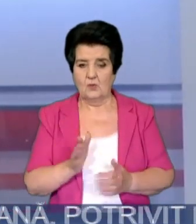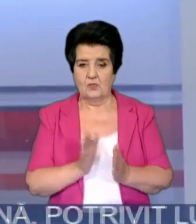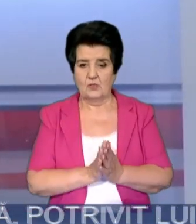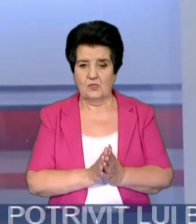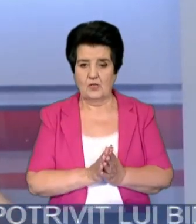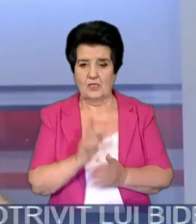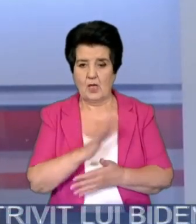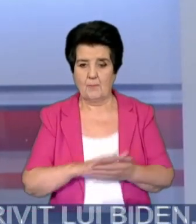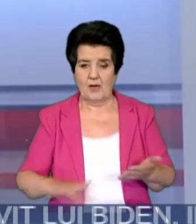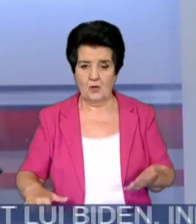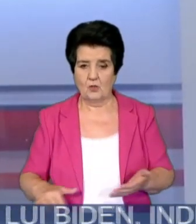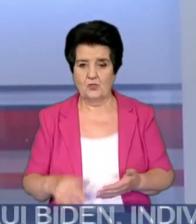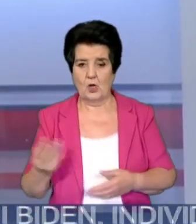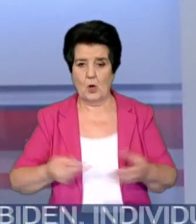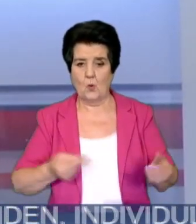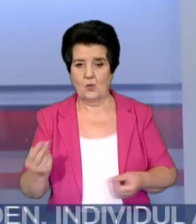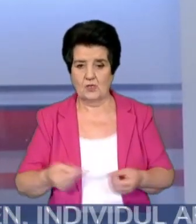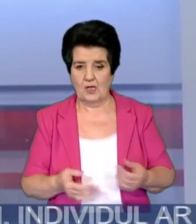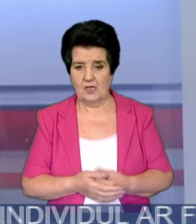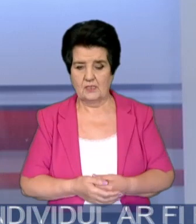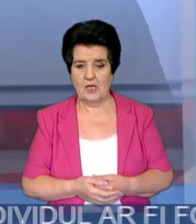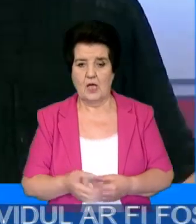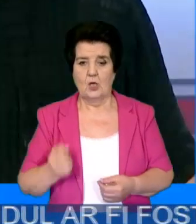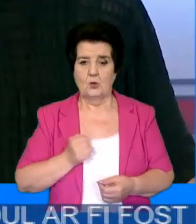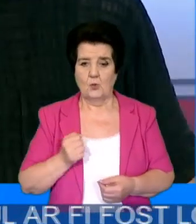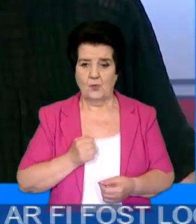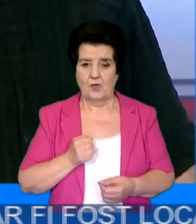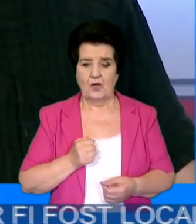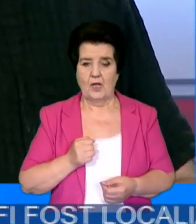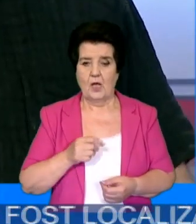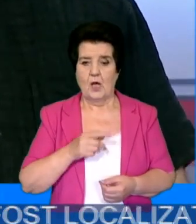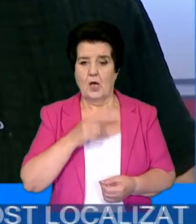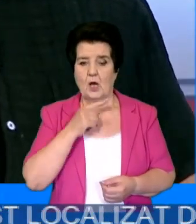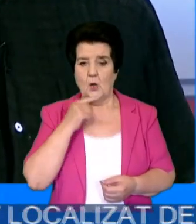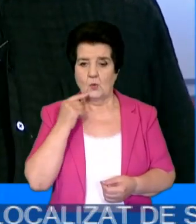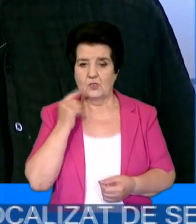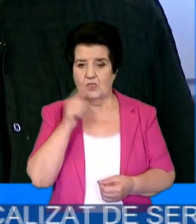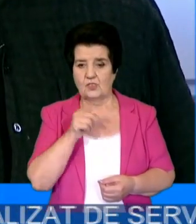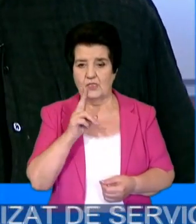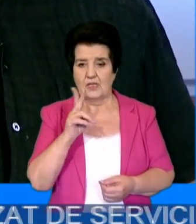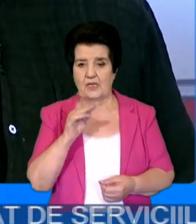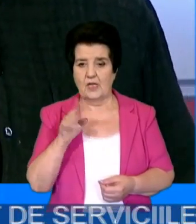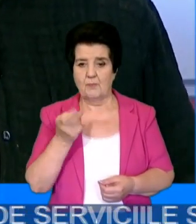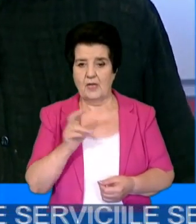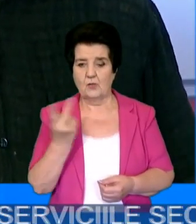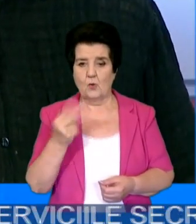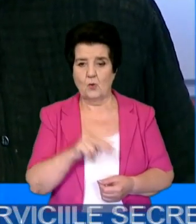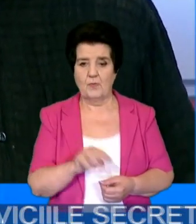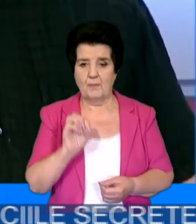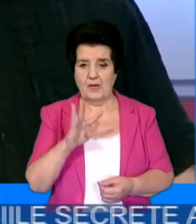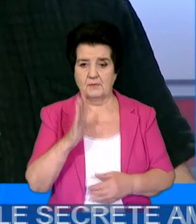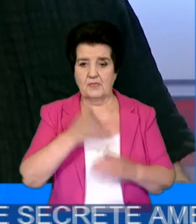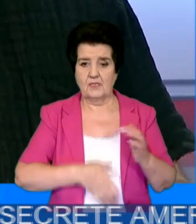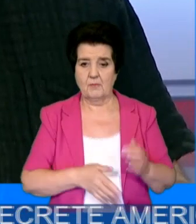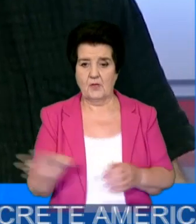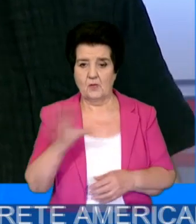Federației Rusă de a prelungi contractul de staționare a trupelor militare rusești în Crimea. Și a terminat asta în 2014 și toată lumea a văzut.